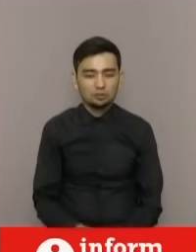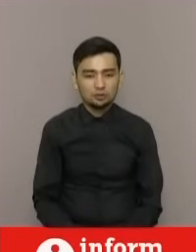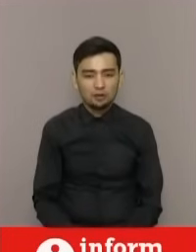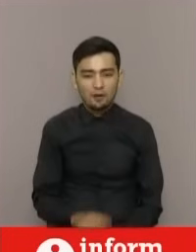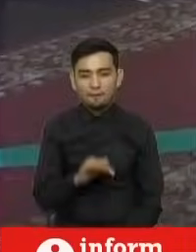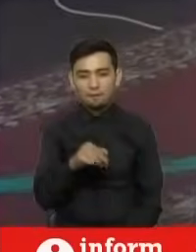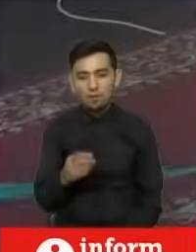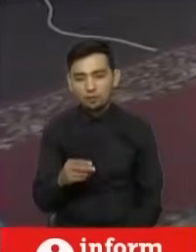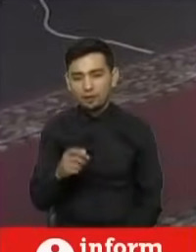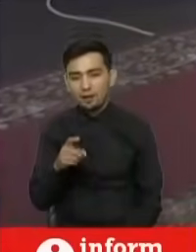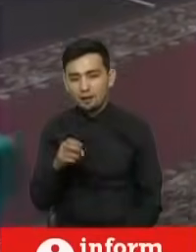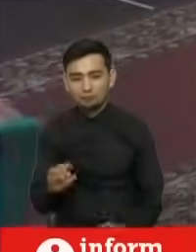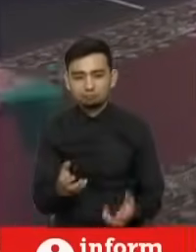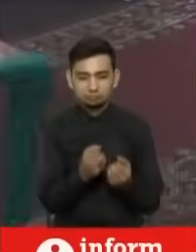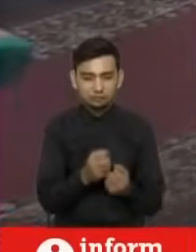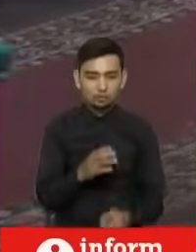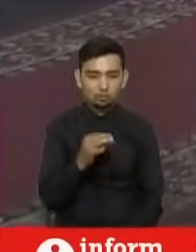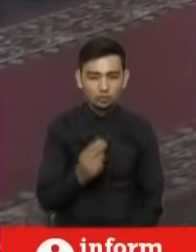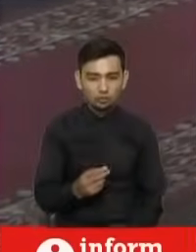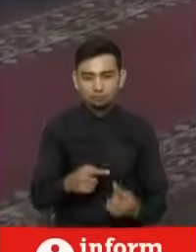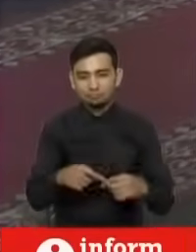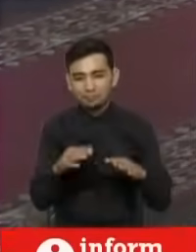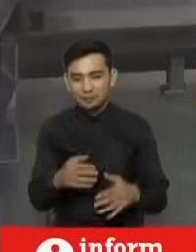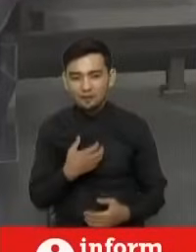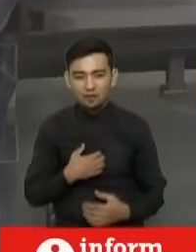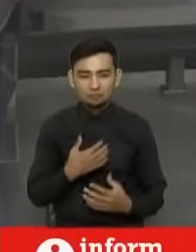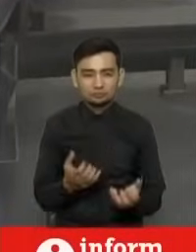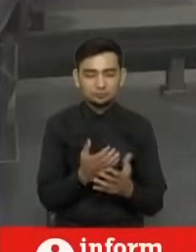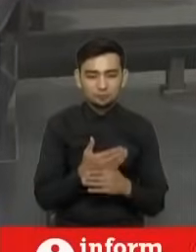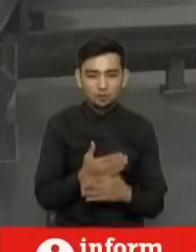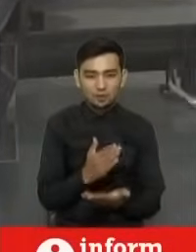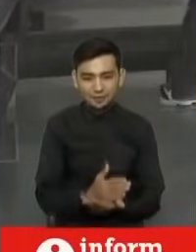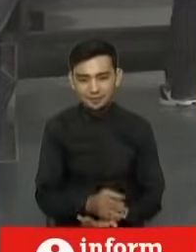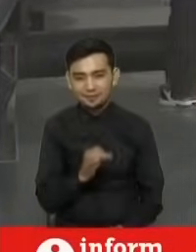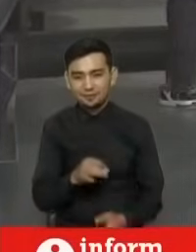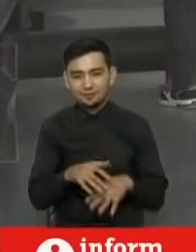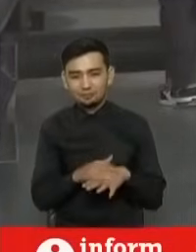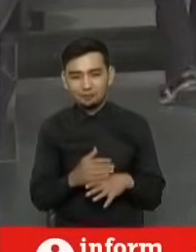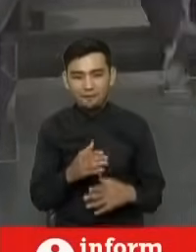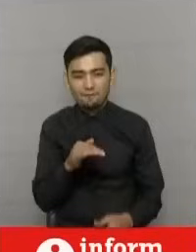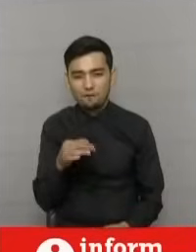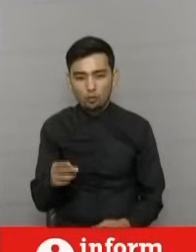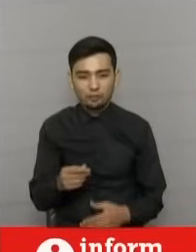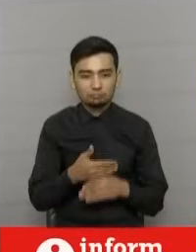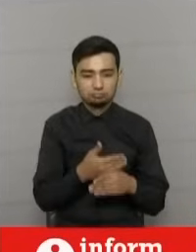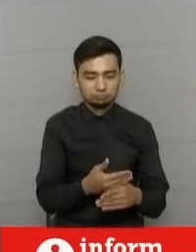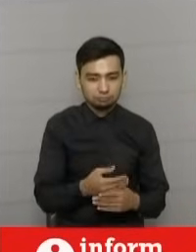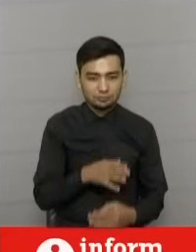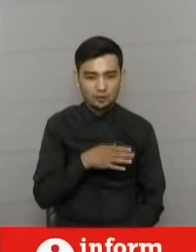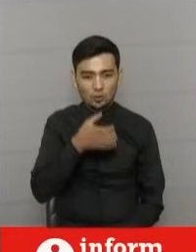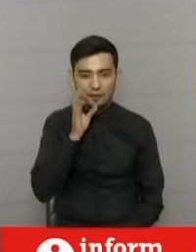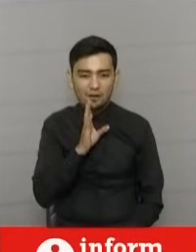Фонд «Халык» продолжает поддерживать важные социальные инициативы. Новая опреснительная установка, которую запустили при поддержке фонда, решит проблему с питьевой водой